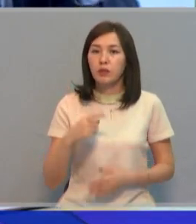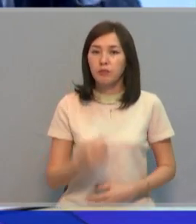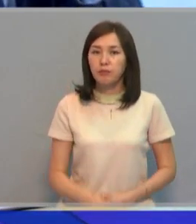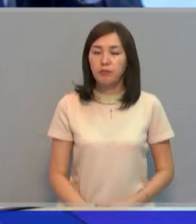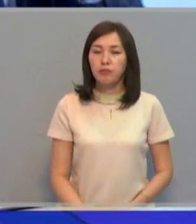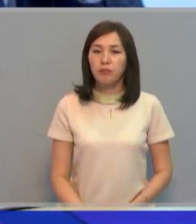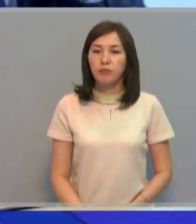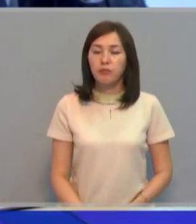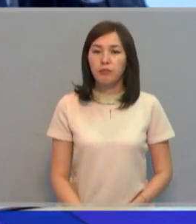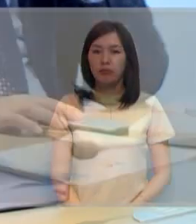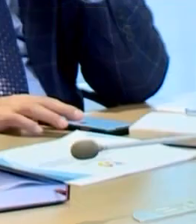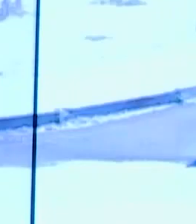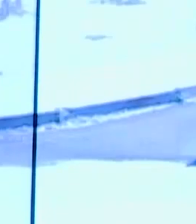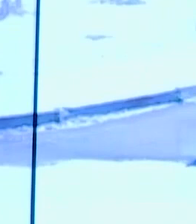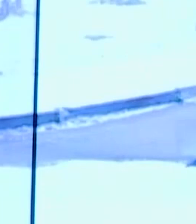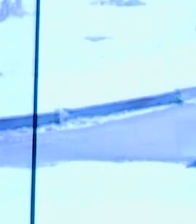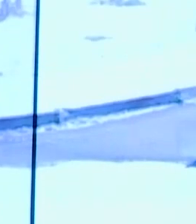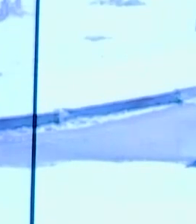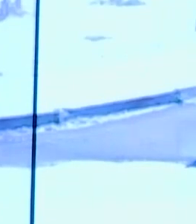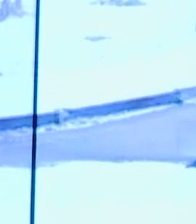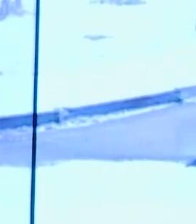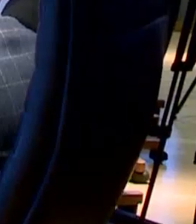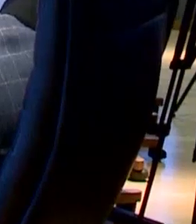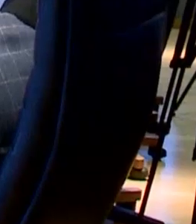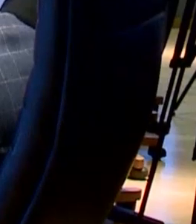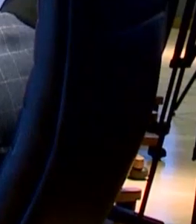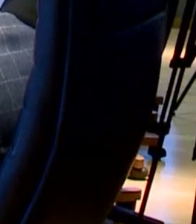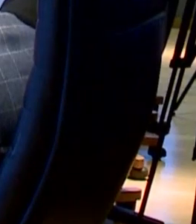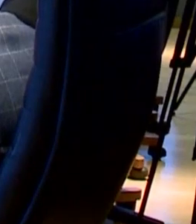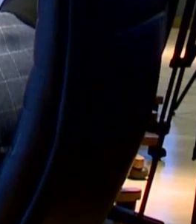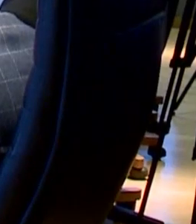Гүлсанат Қалмырзақызы, Наскен Скандар, Рулан Рүстемов, Гүлмаржан Молдадос, жаңалықтар.